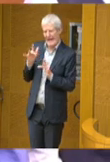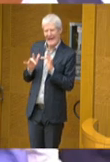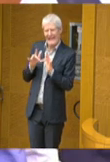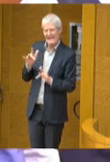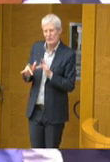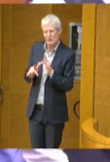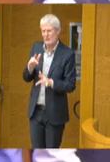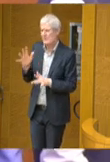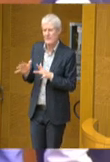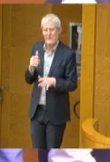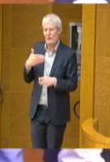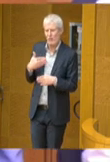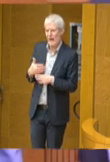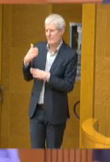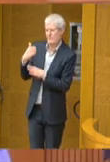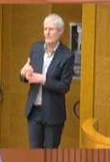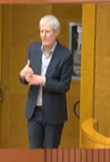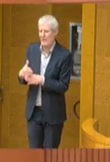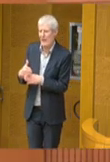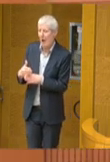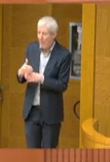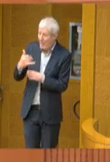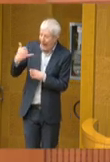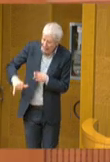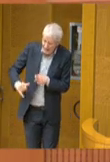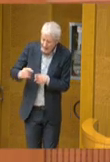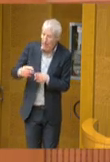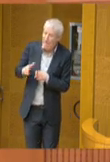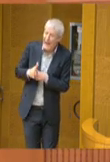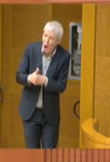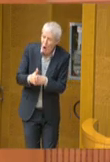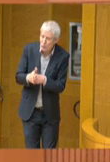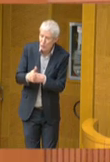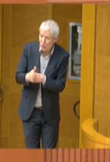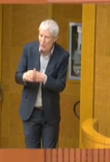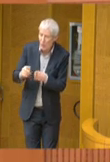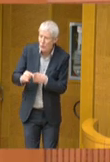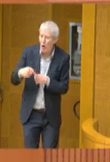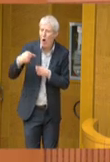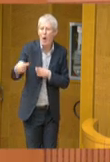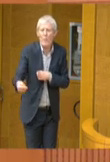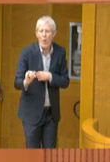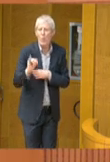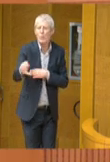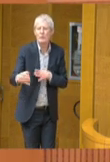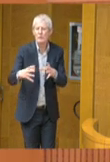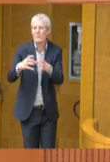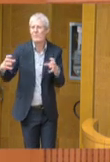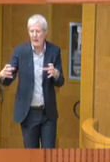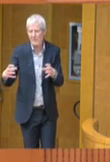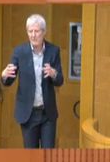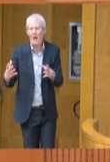volevo segnalare il gap che esiste tra la fine del nostro percorso e l'UMEA. Per